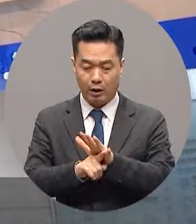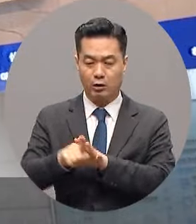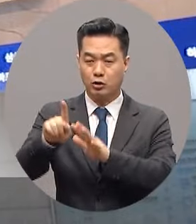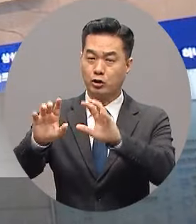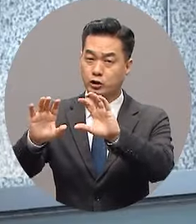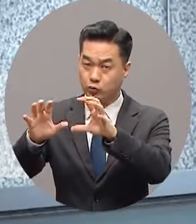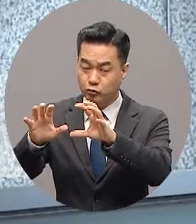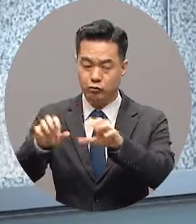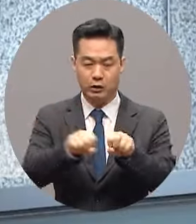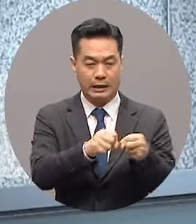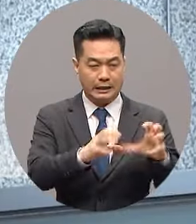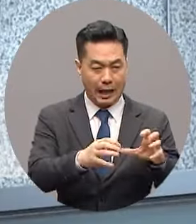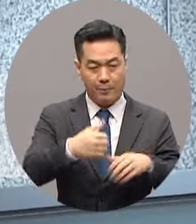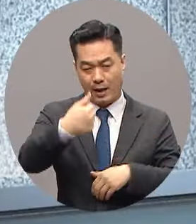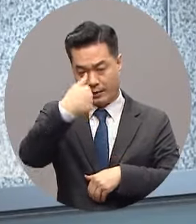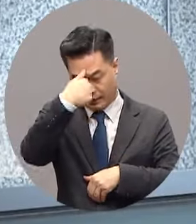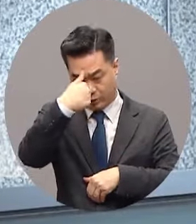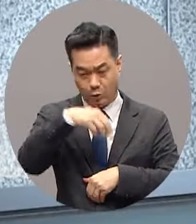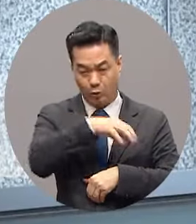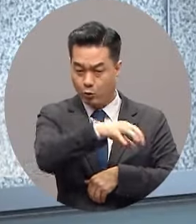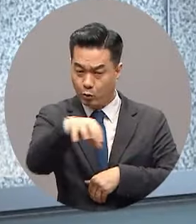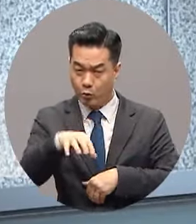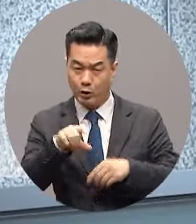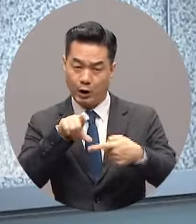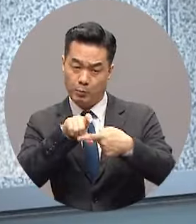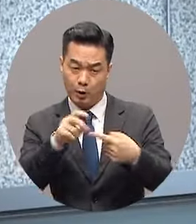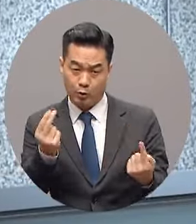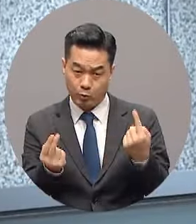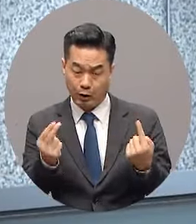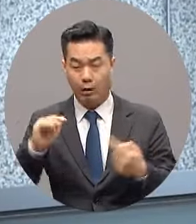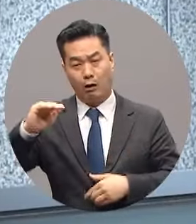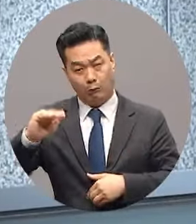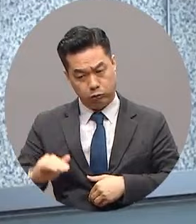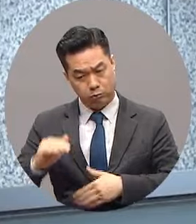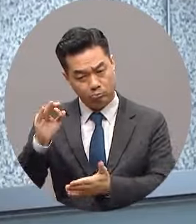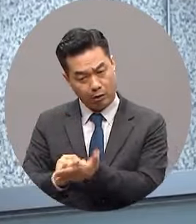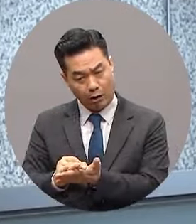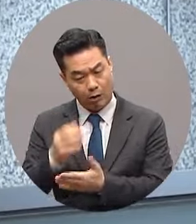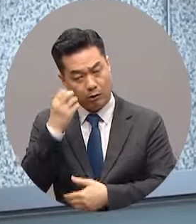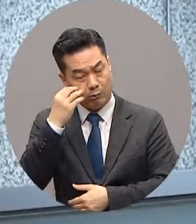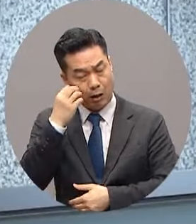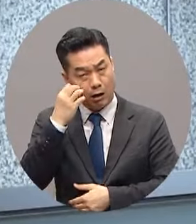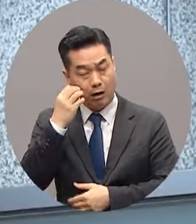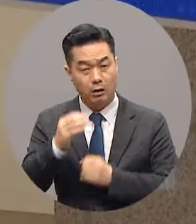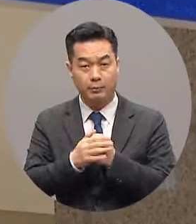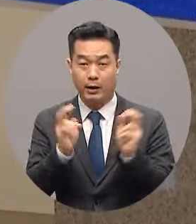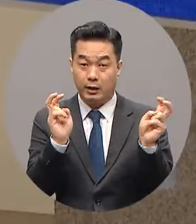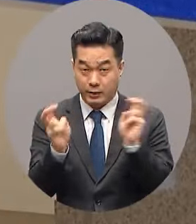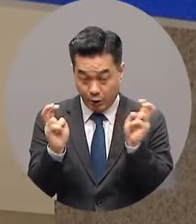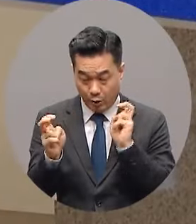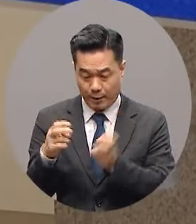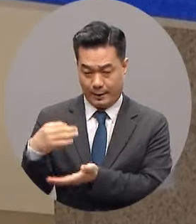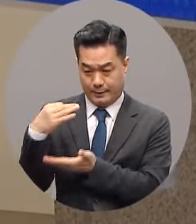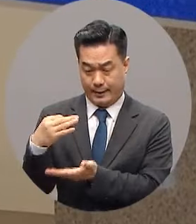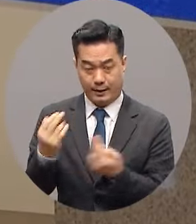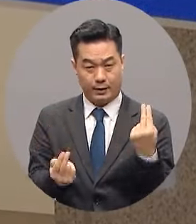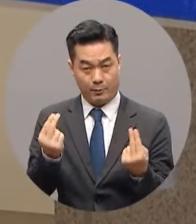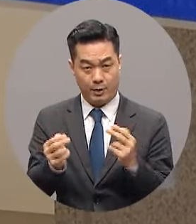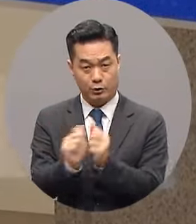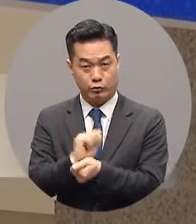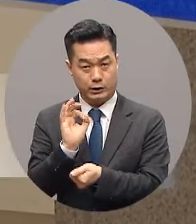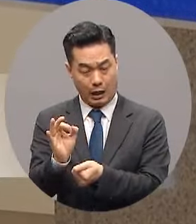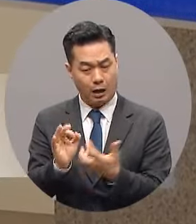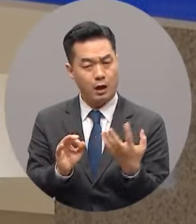아니라 대만이나 인도 등 신흥국 평균보다 낮게 평가되고 있습니다. 기업의 순 자산 대비 주식 가격이